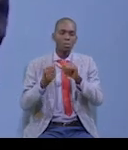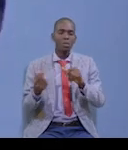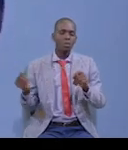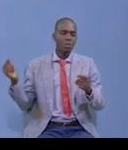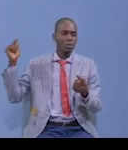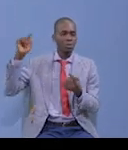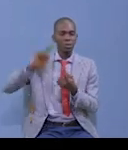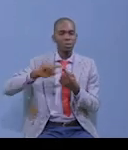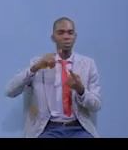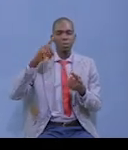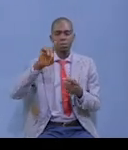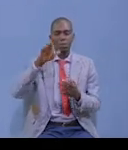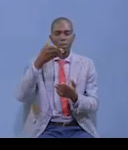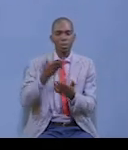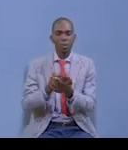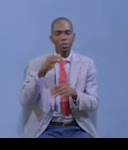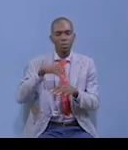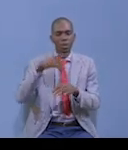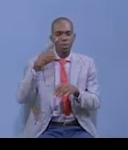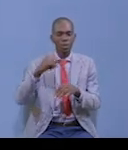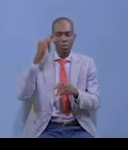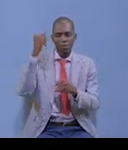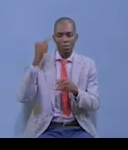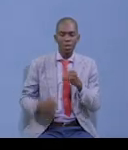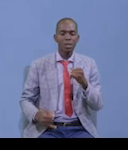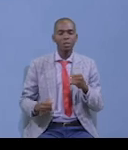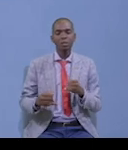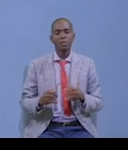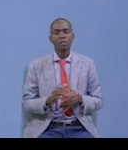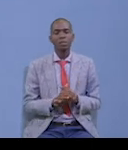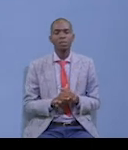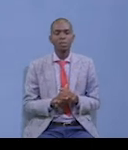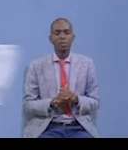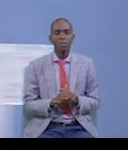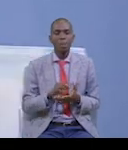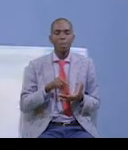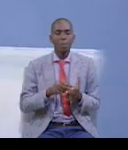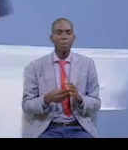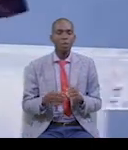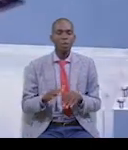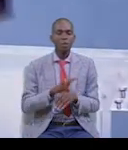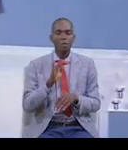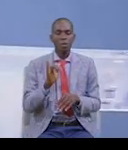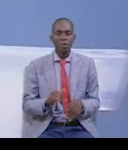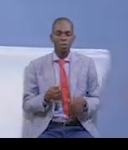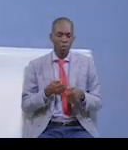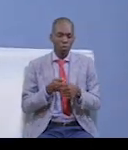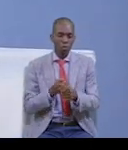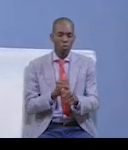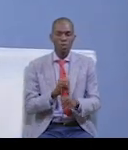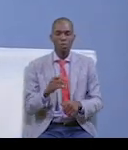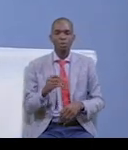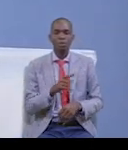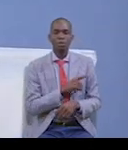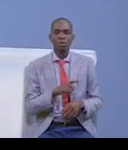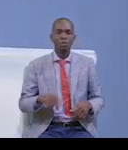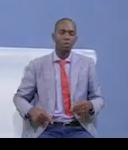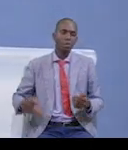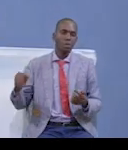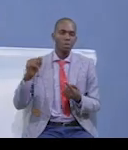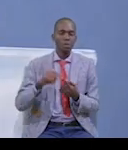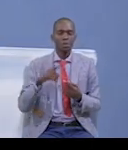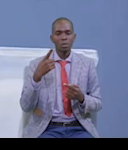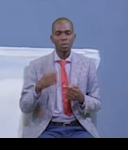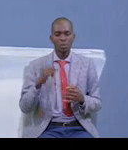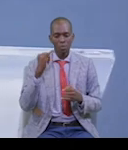final end. చిట్ట చివరి అంతము చేరుకునే వరకును కూడా. Purposefully following the Lord till the